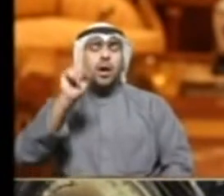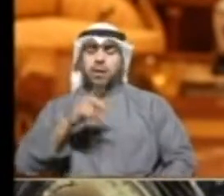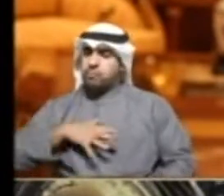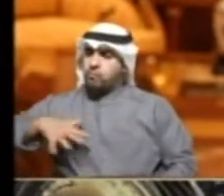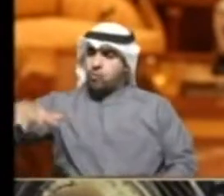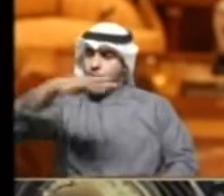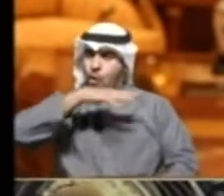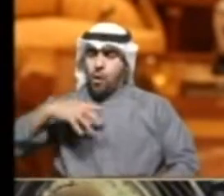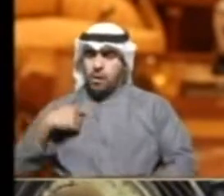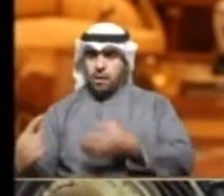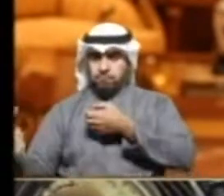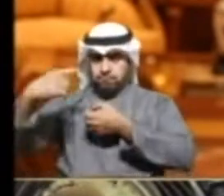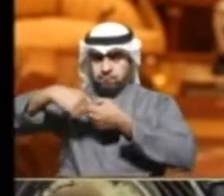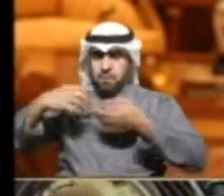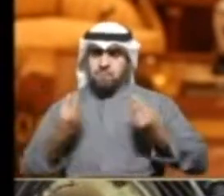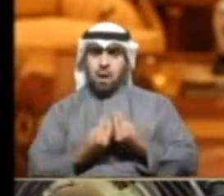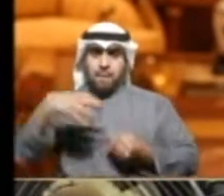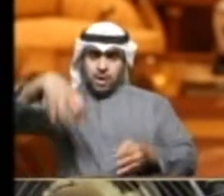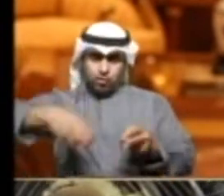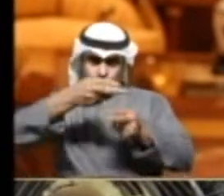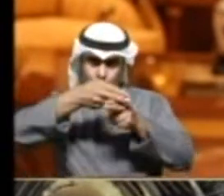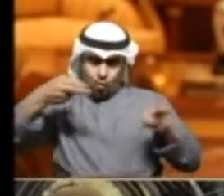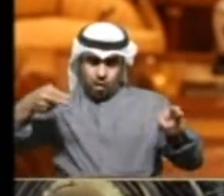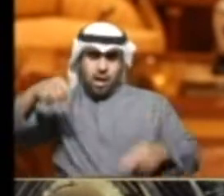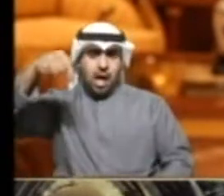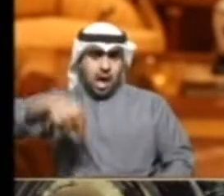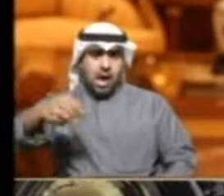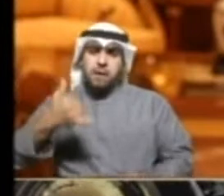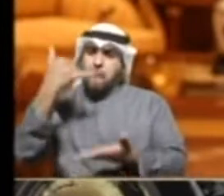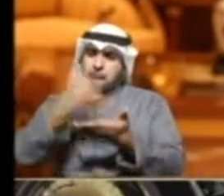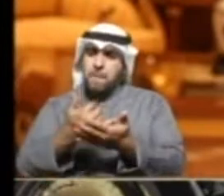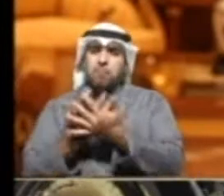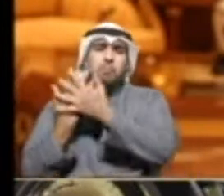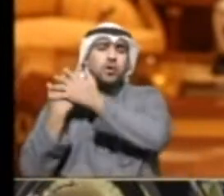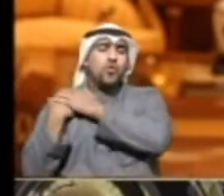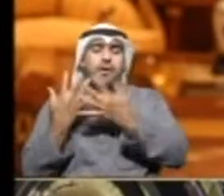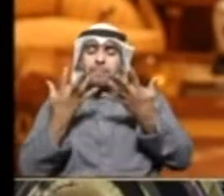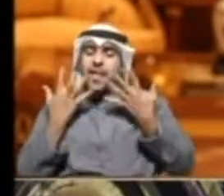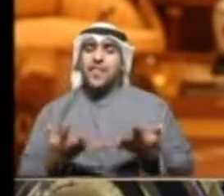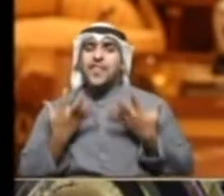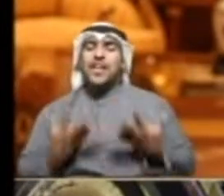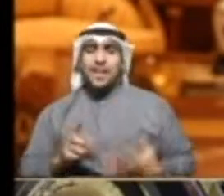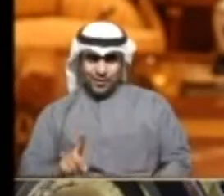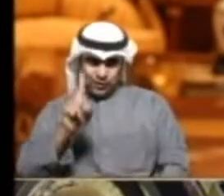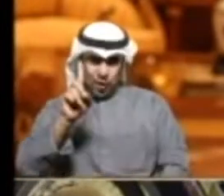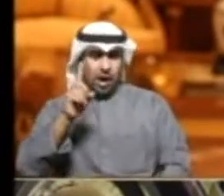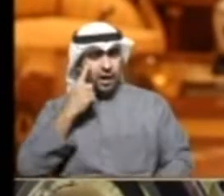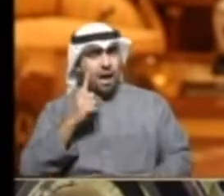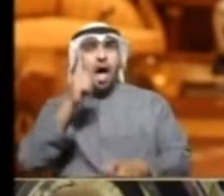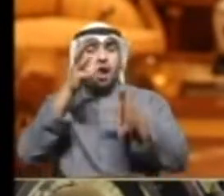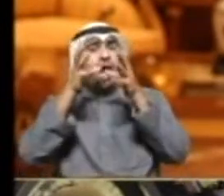وبالتالي التحديات التي علينا تحديات كبيرة، لكننا نركن إلى الحكمة